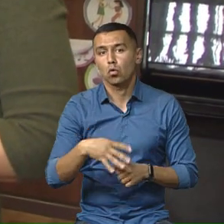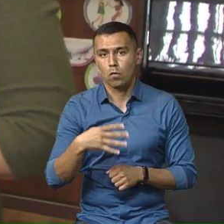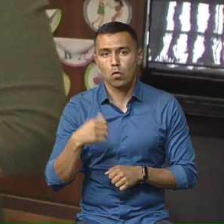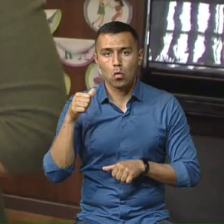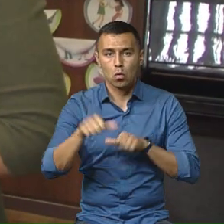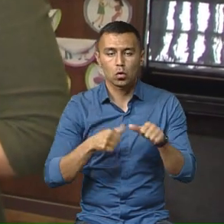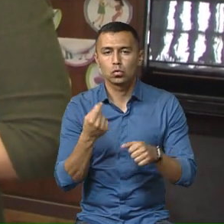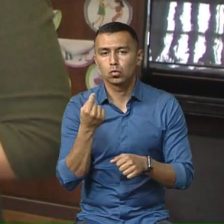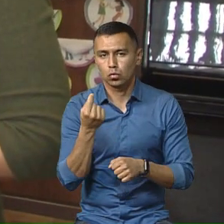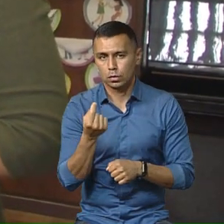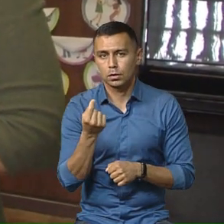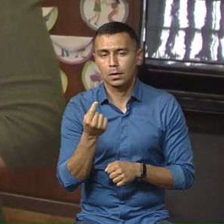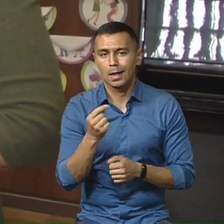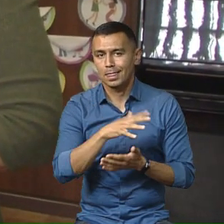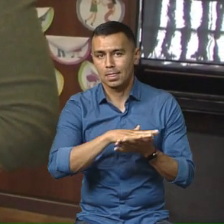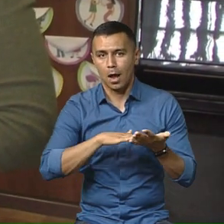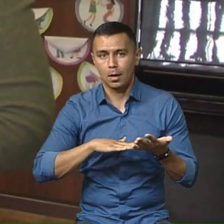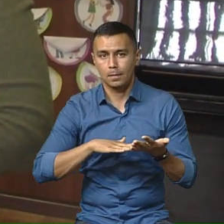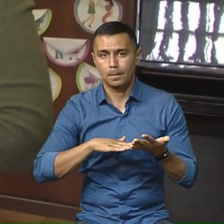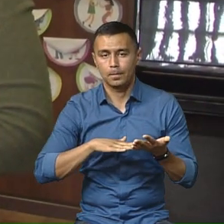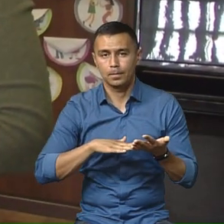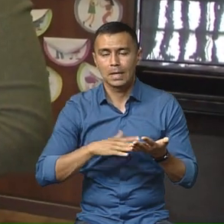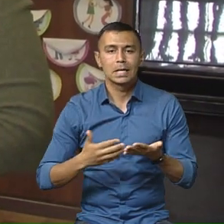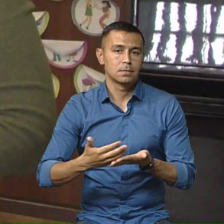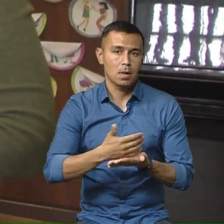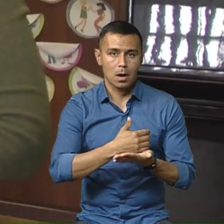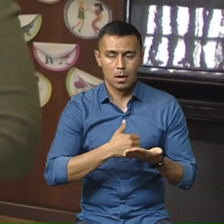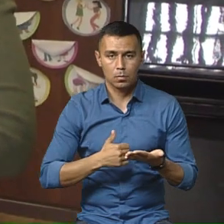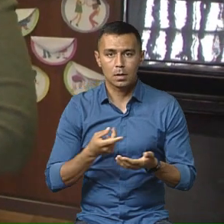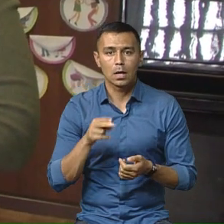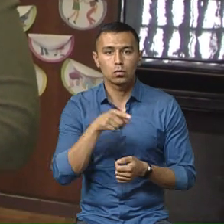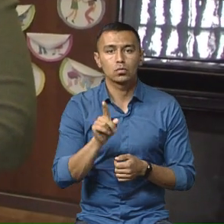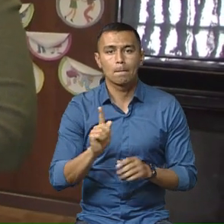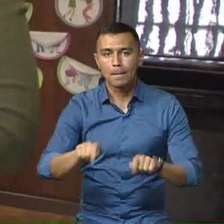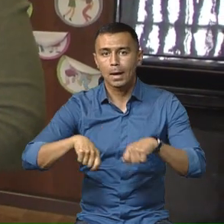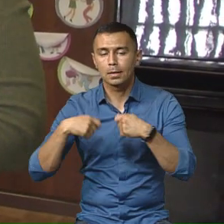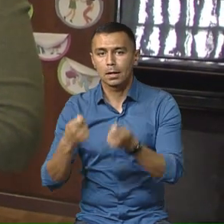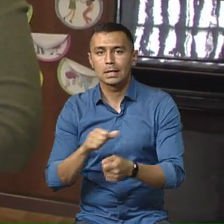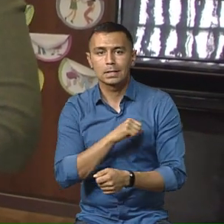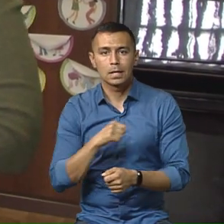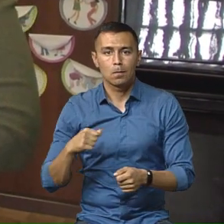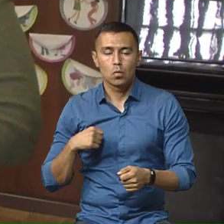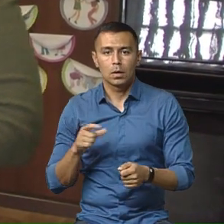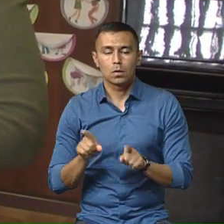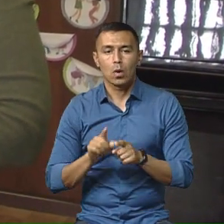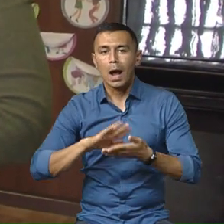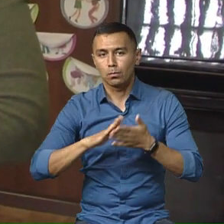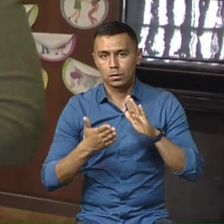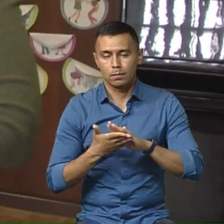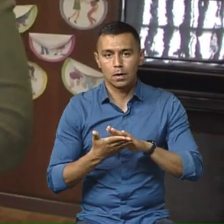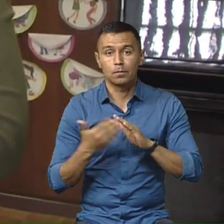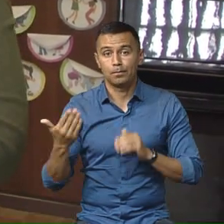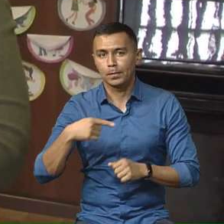року і трошечки далі. Збираємо для того, щоб передати от саму атмосферу. За словами